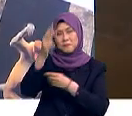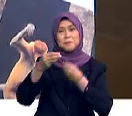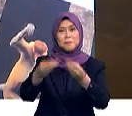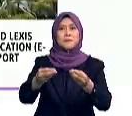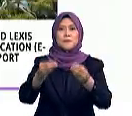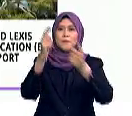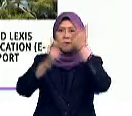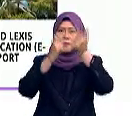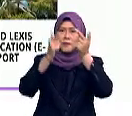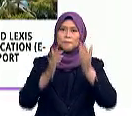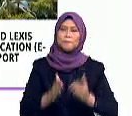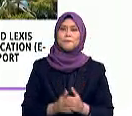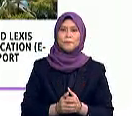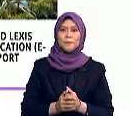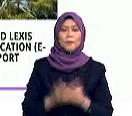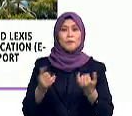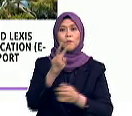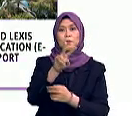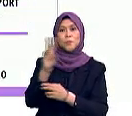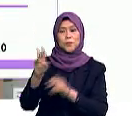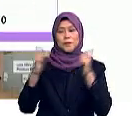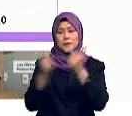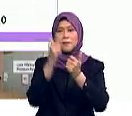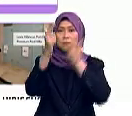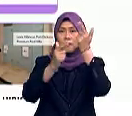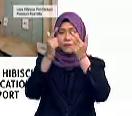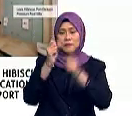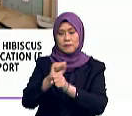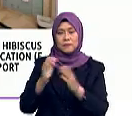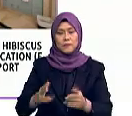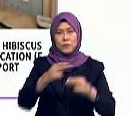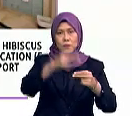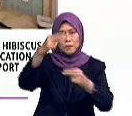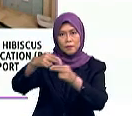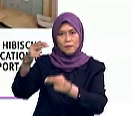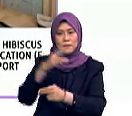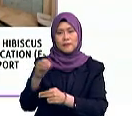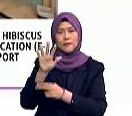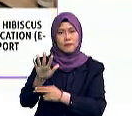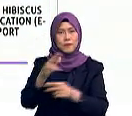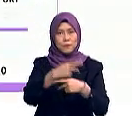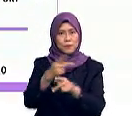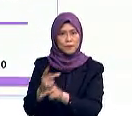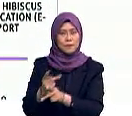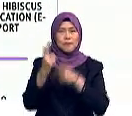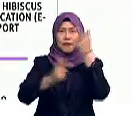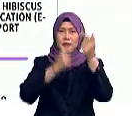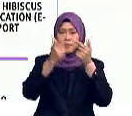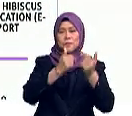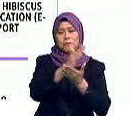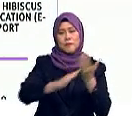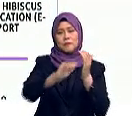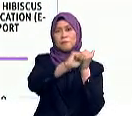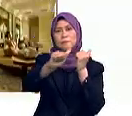Malaysia. Sebanyak 37 agensi pelancongan, 22 hotel serta 5 produk pelancongan mengambil bahagian